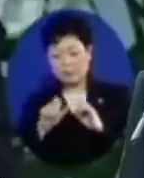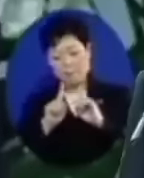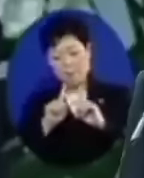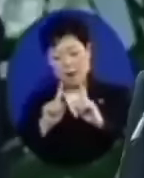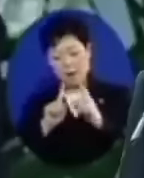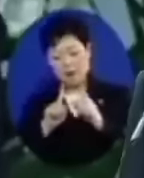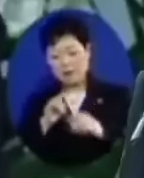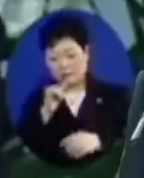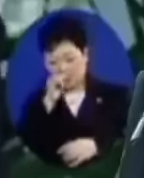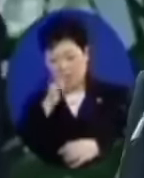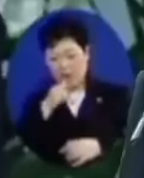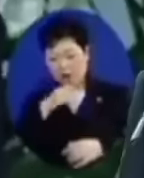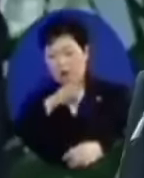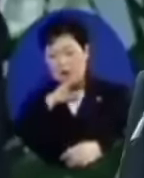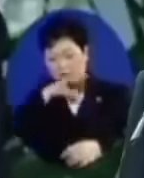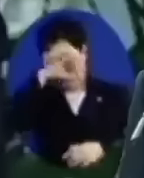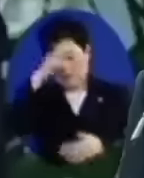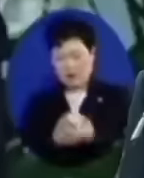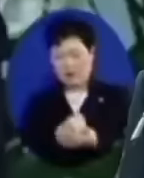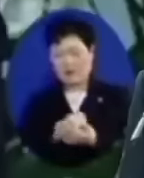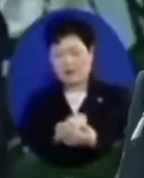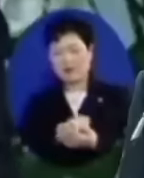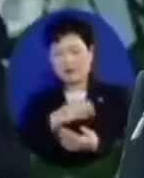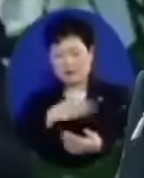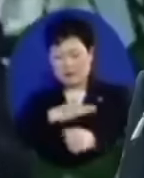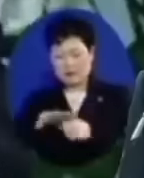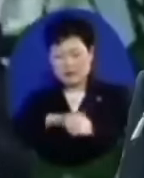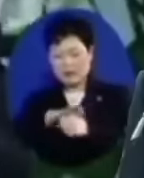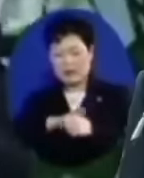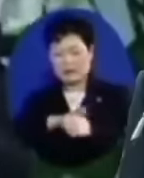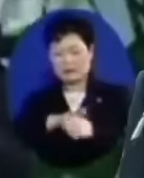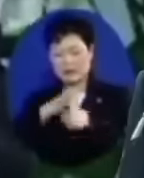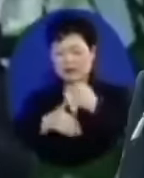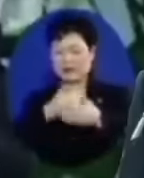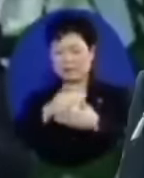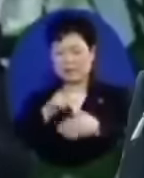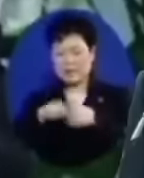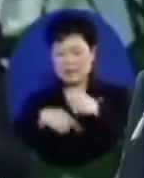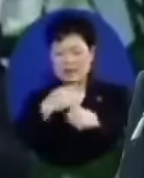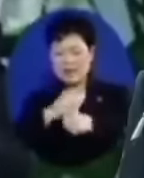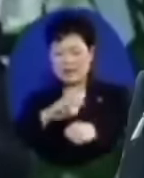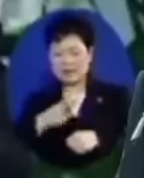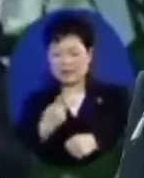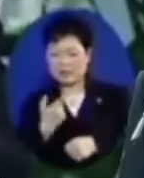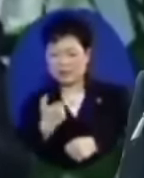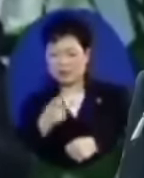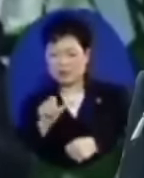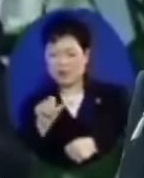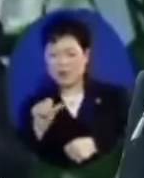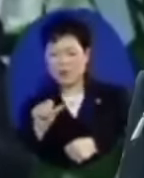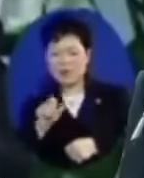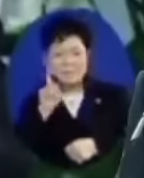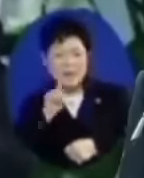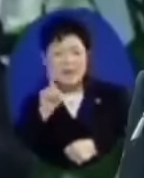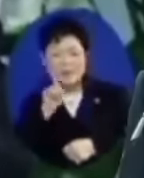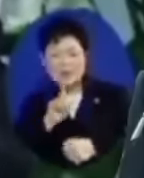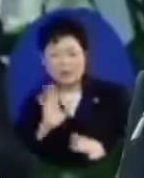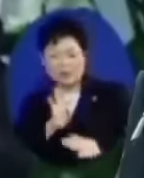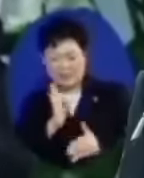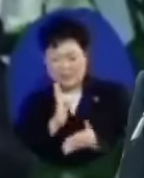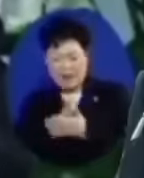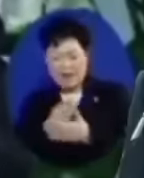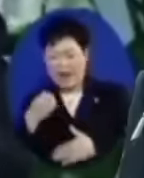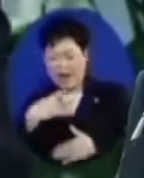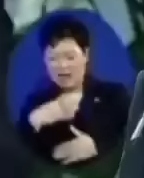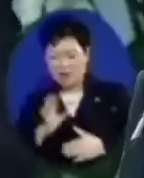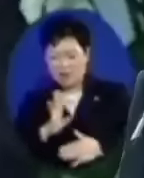무릎을 탁 치면서 맞다, 나를 사랑하는 하나님은 1년 365일을 날마다 나에게 두려워하지 말라, 두려워하지 말라 하는